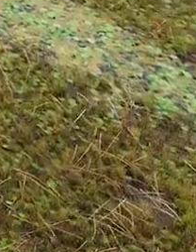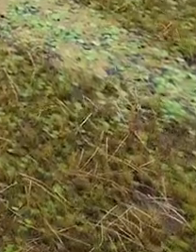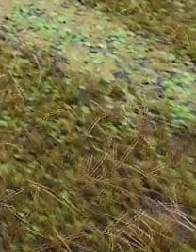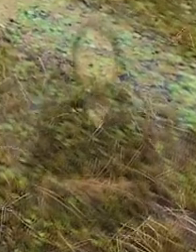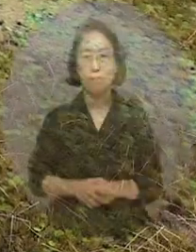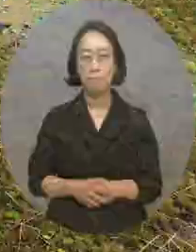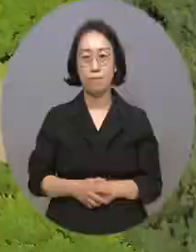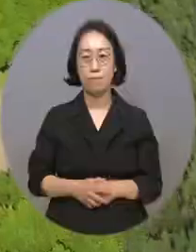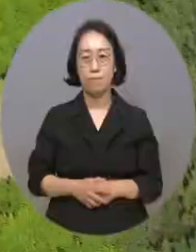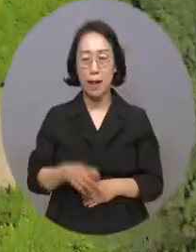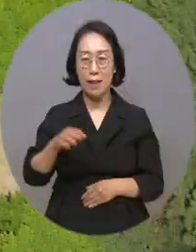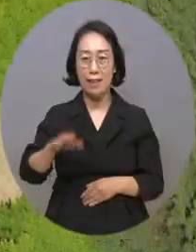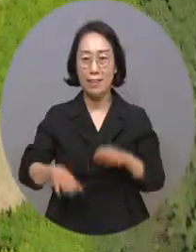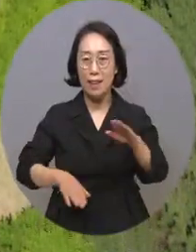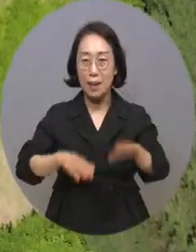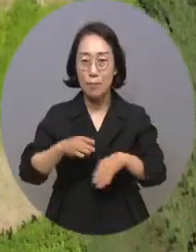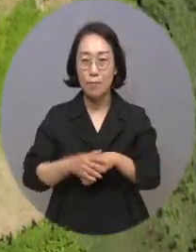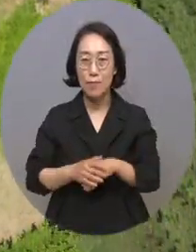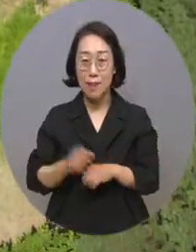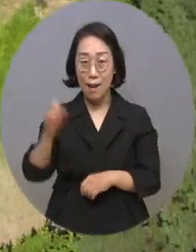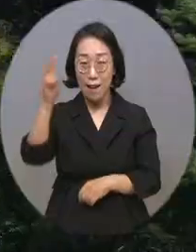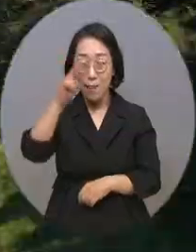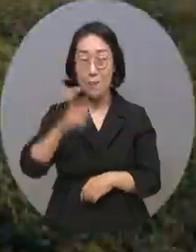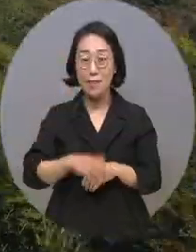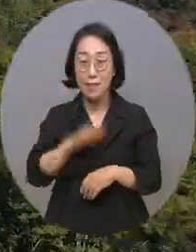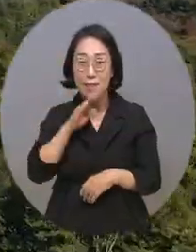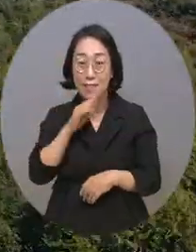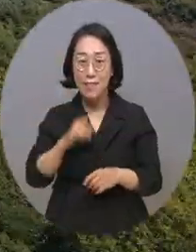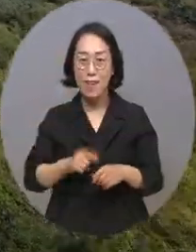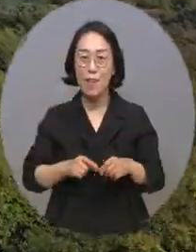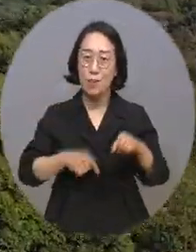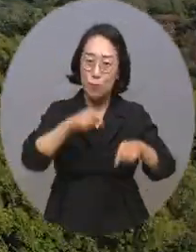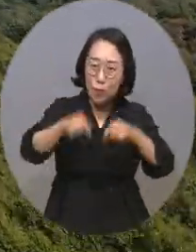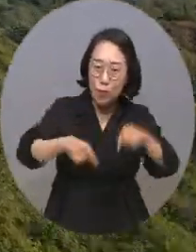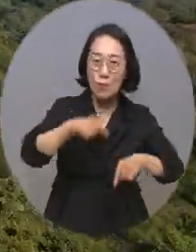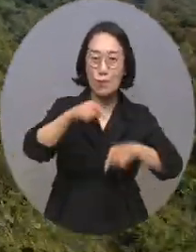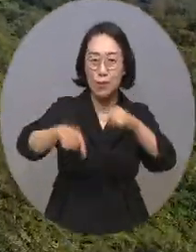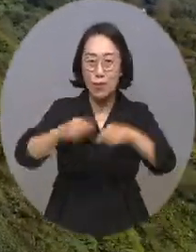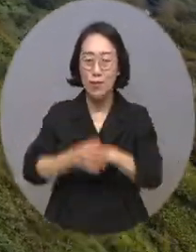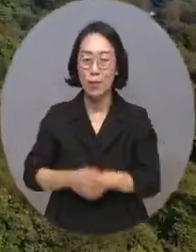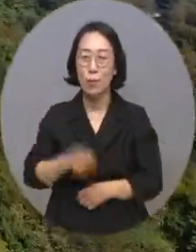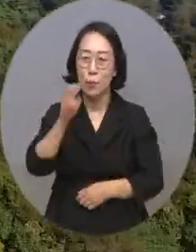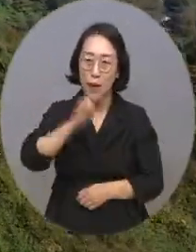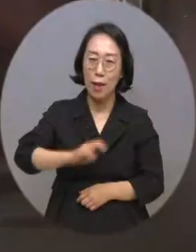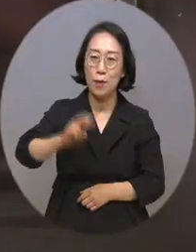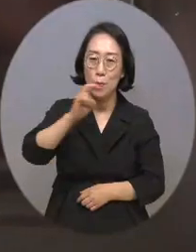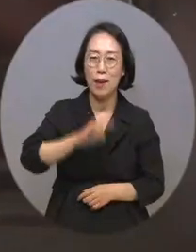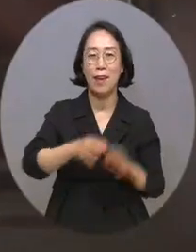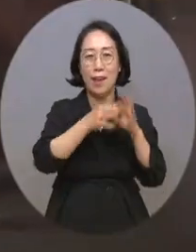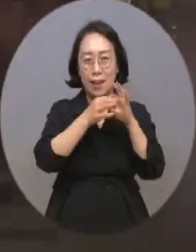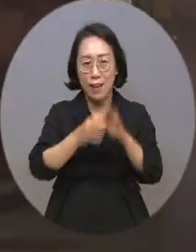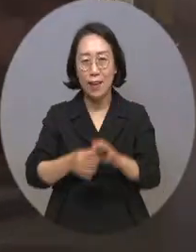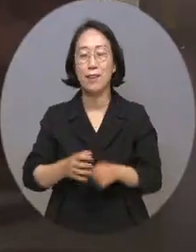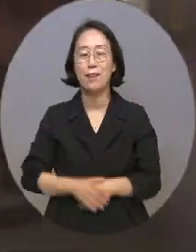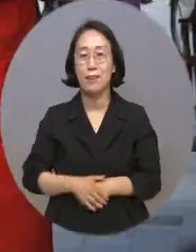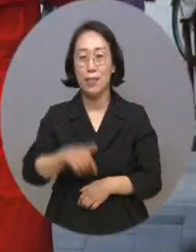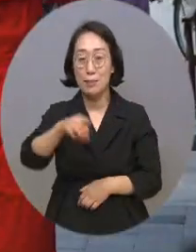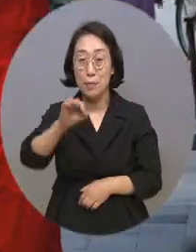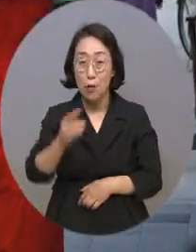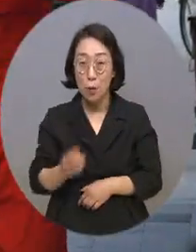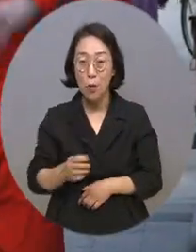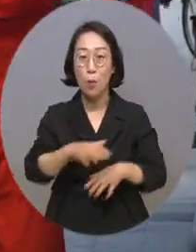등에 부통 떨어지니 내가 학상이 번뜩 떠오르니 뛰어다녀 또 뛰어다녀 막 흥얼거려 또 흥얼거려 오는